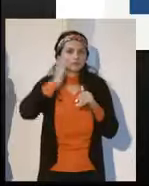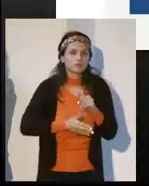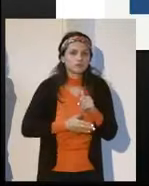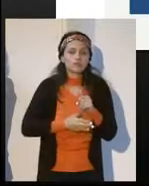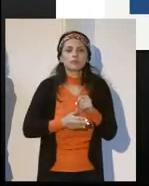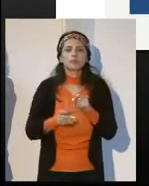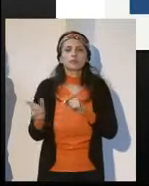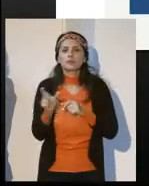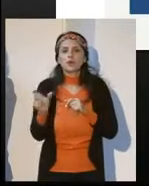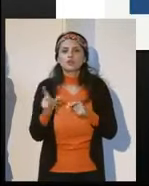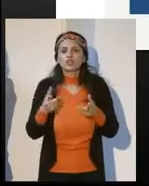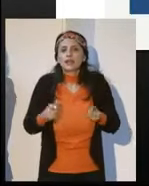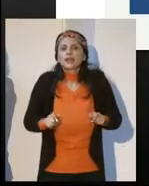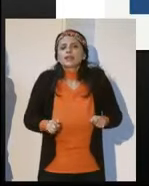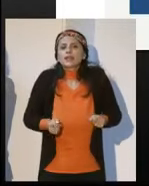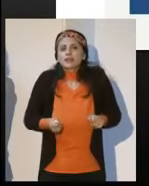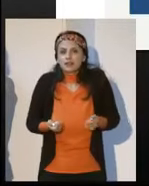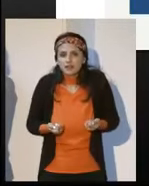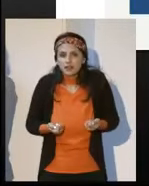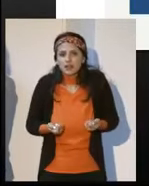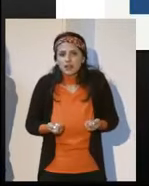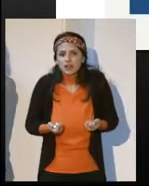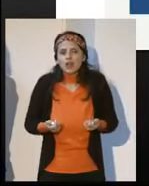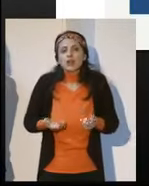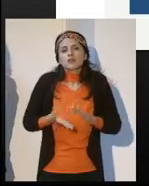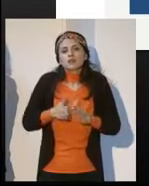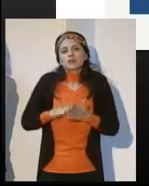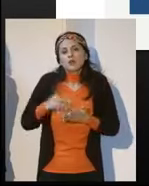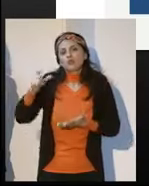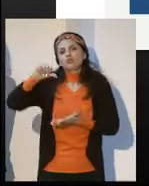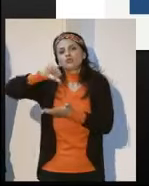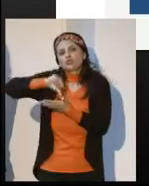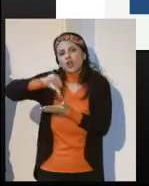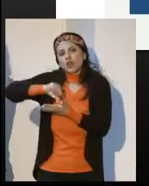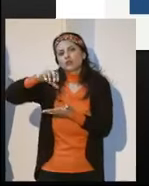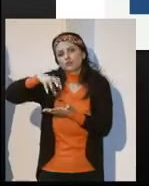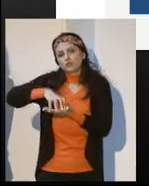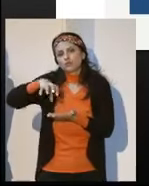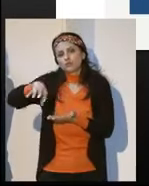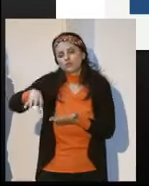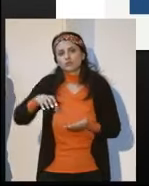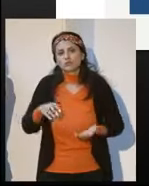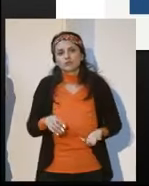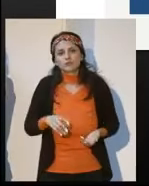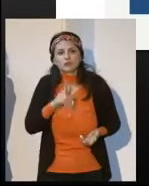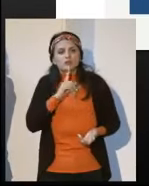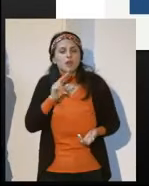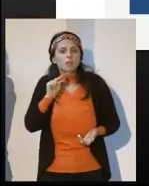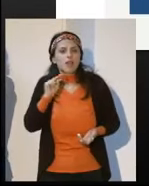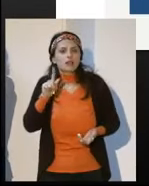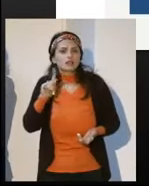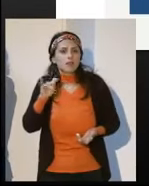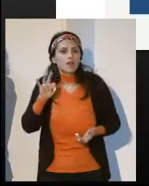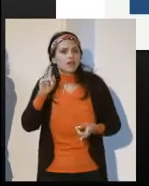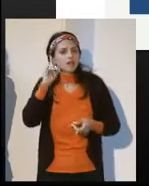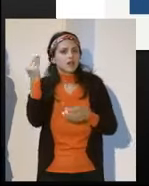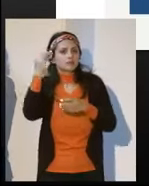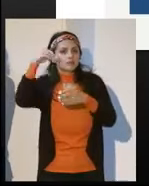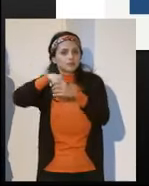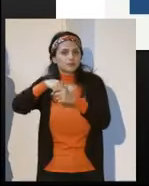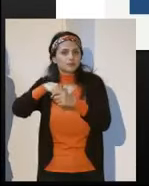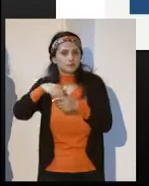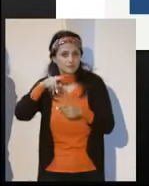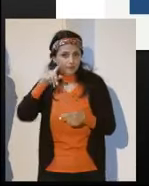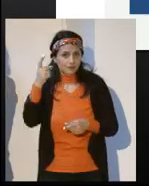de plasament de mari dimensiuni sau în centrul maimuta așa cum îi spunem noi și anume centru de plasament numărul 2 din Buzău